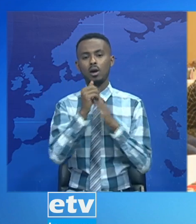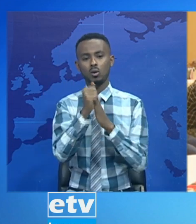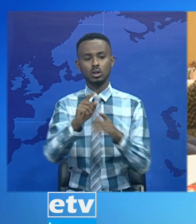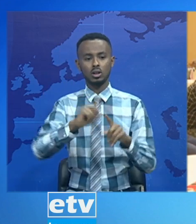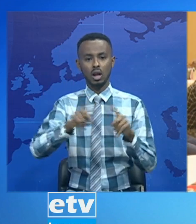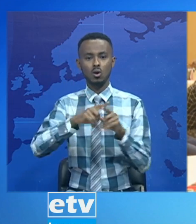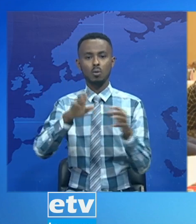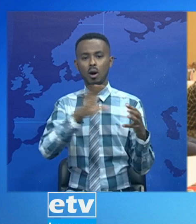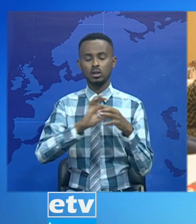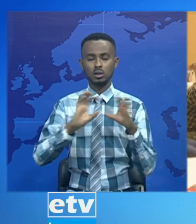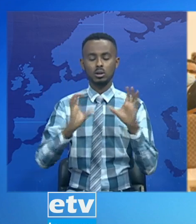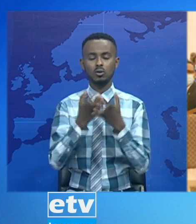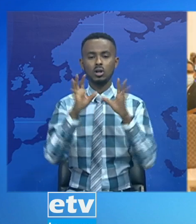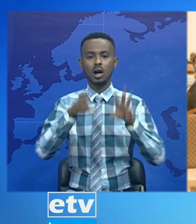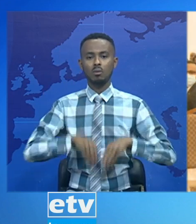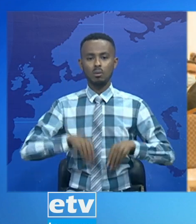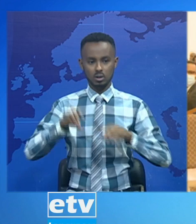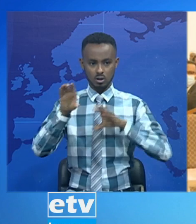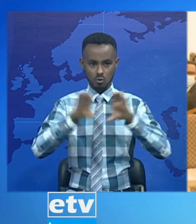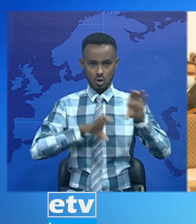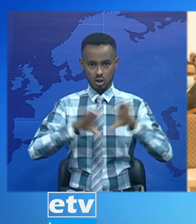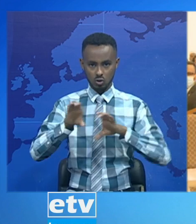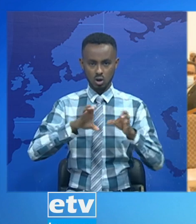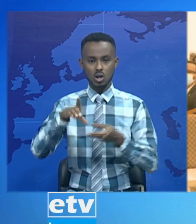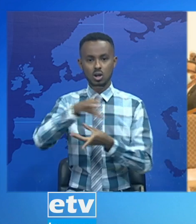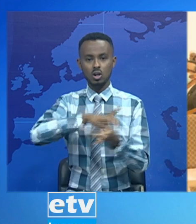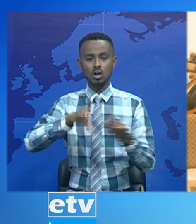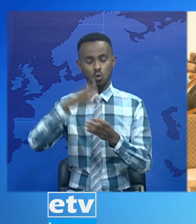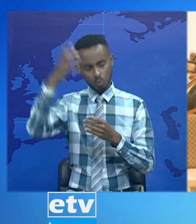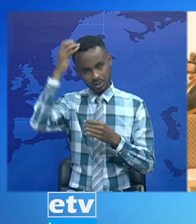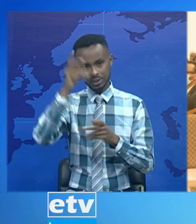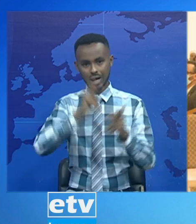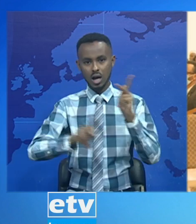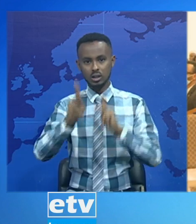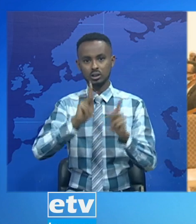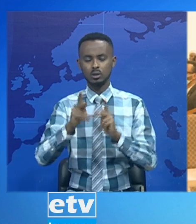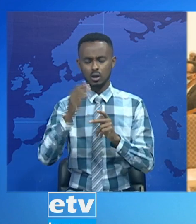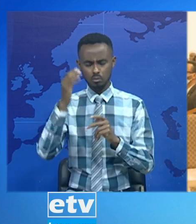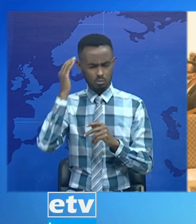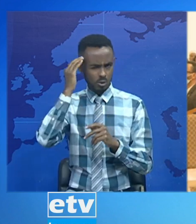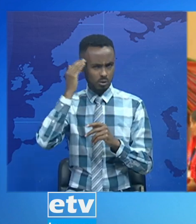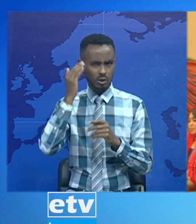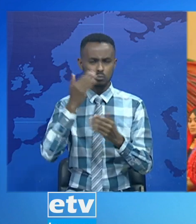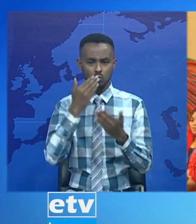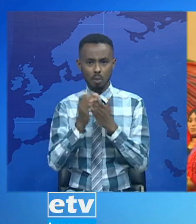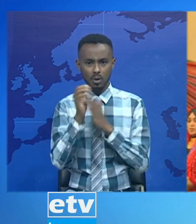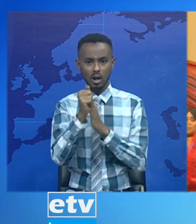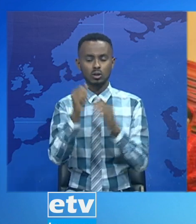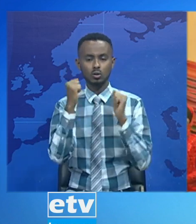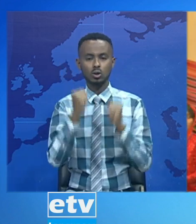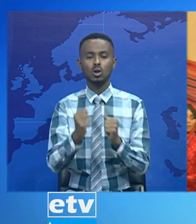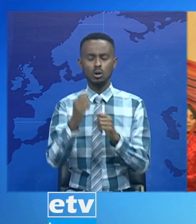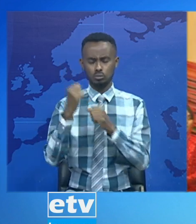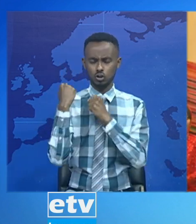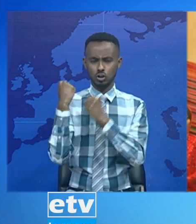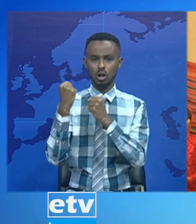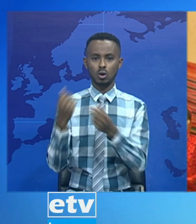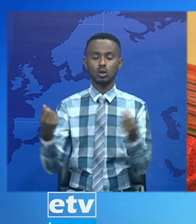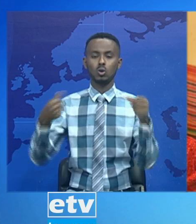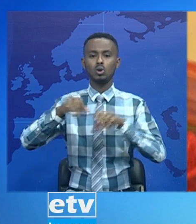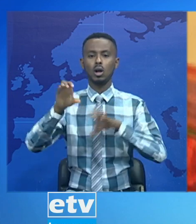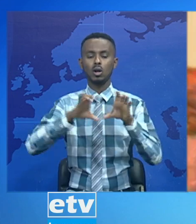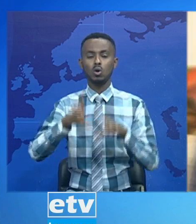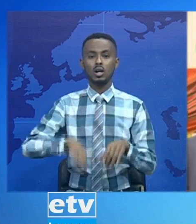የተለያዩ የህብረተሰብ ክፍሎች አቀባበል ተደርጎላቸዋል። የክልሉ መንግስትና ህዝብ በበሳል የአመራር ጥበባቸውና በጀግንነታቸው አስተዋጽኦ